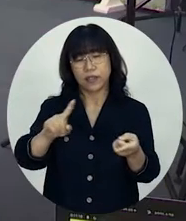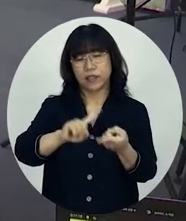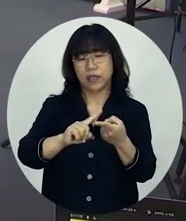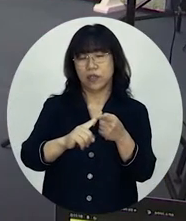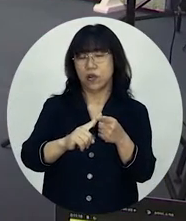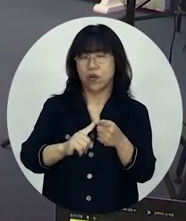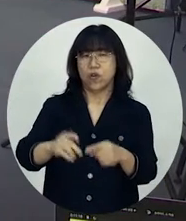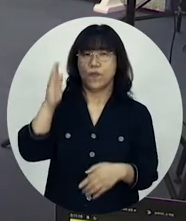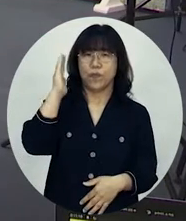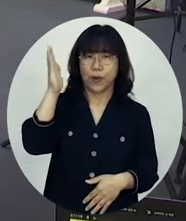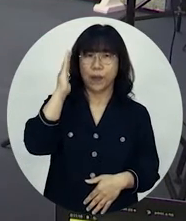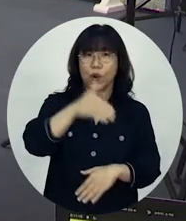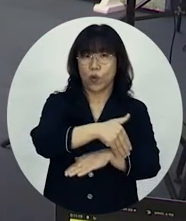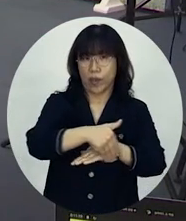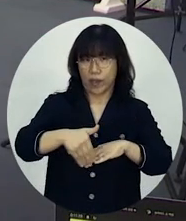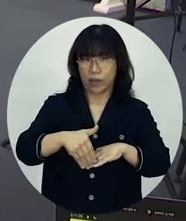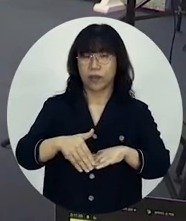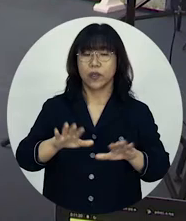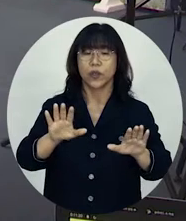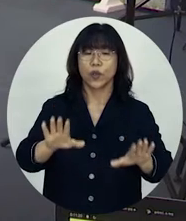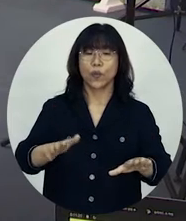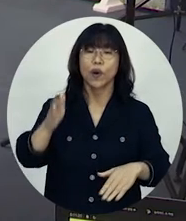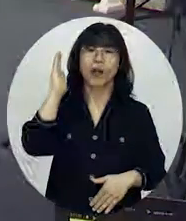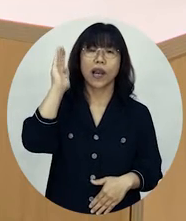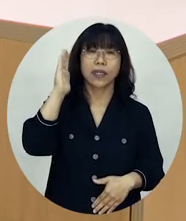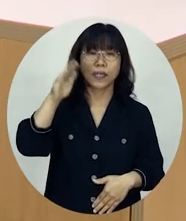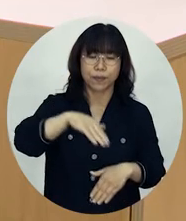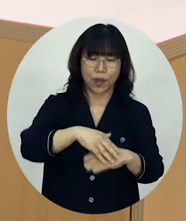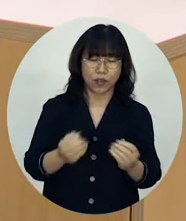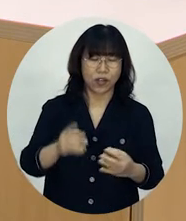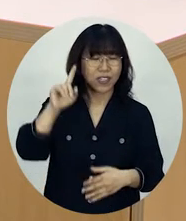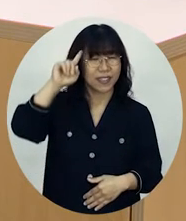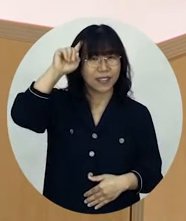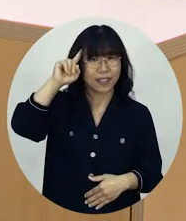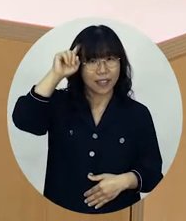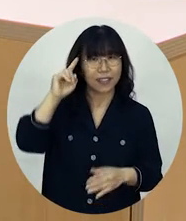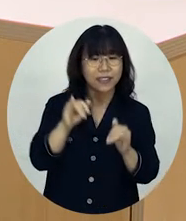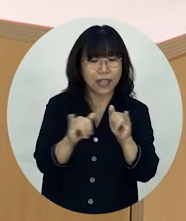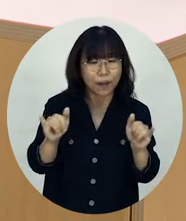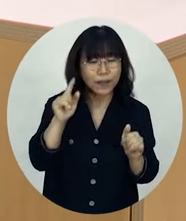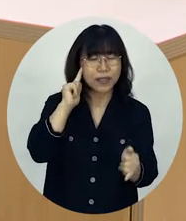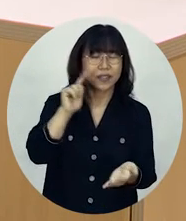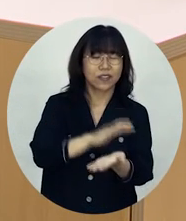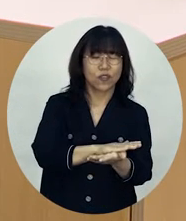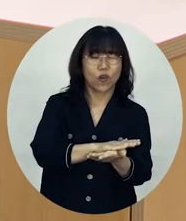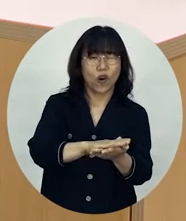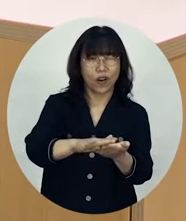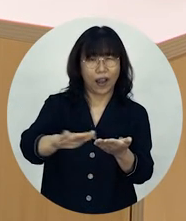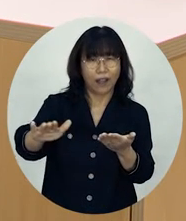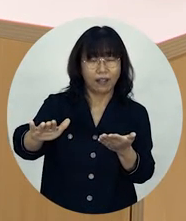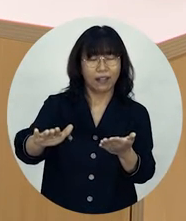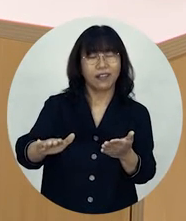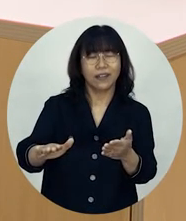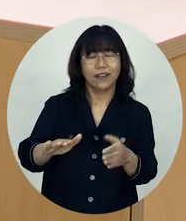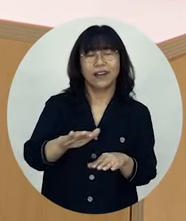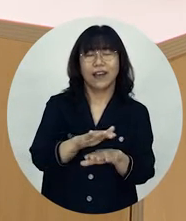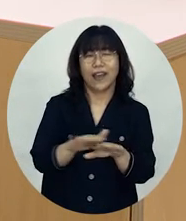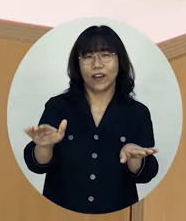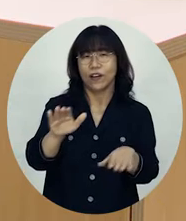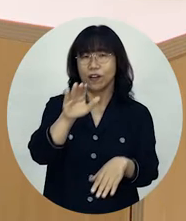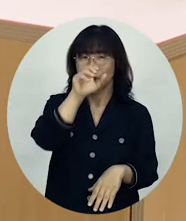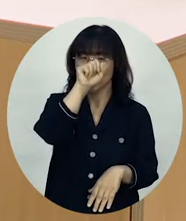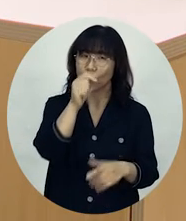식습관을 소개할 예정입니다 이번 강의가 명절 스트레스를 겪고 있는 분들에게 속시원한 은